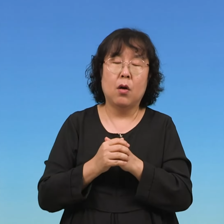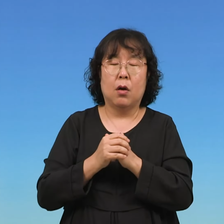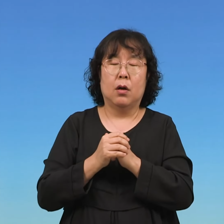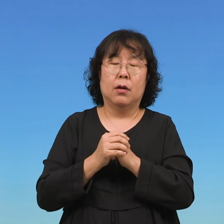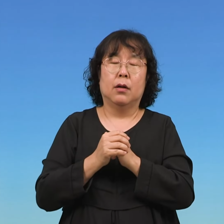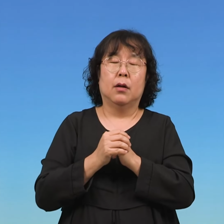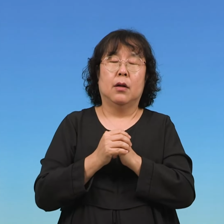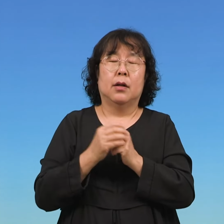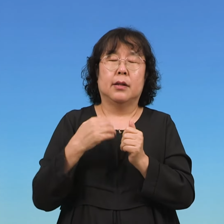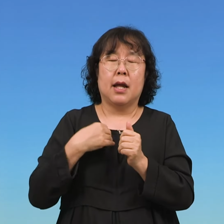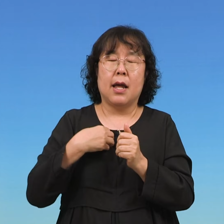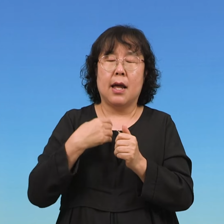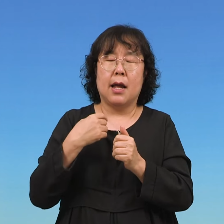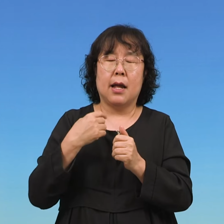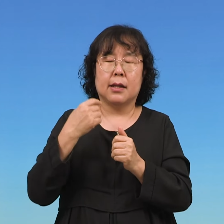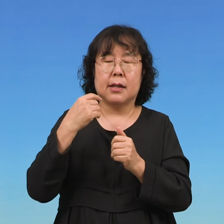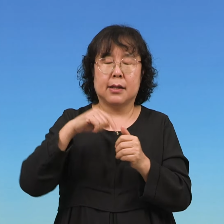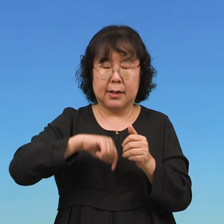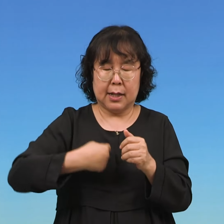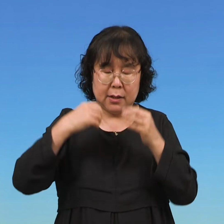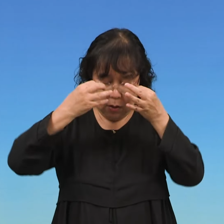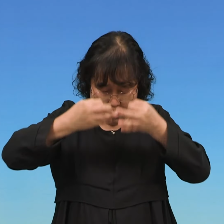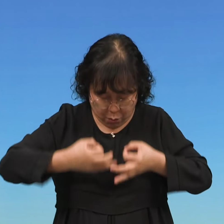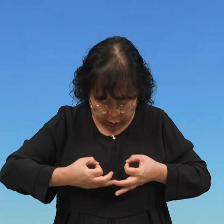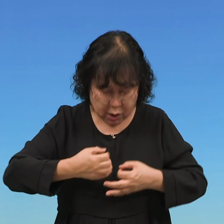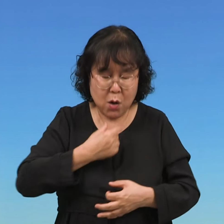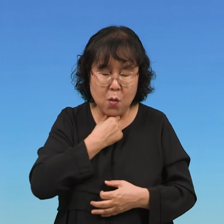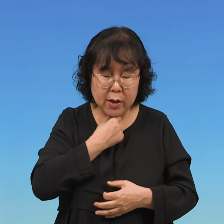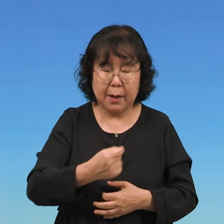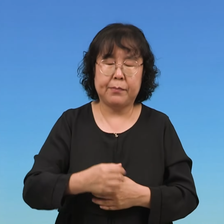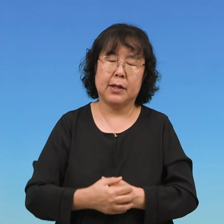한번 기원합니다